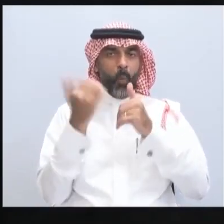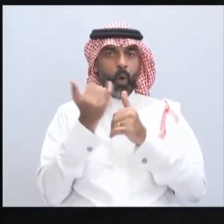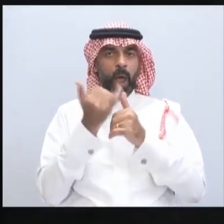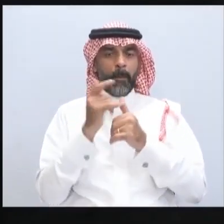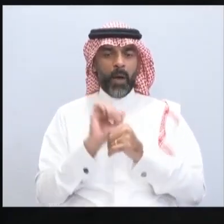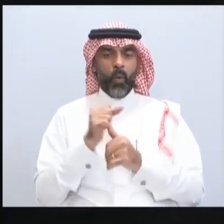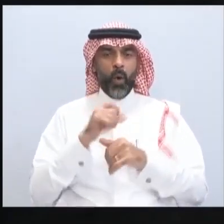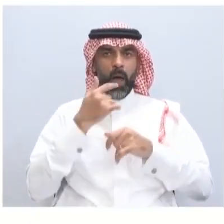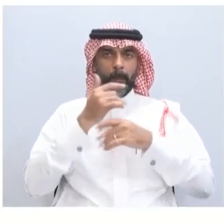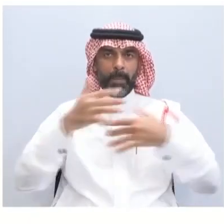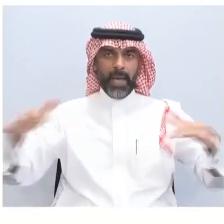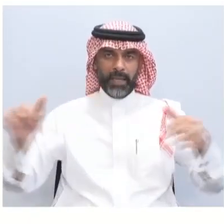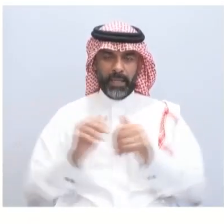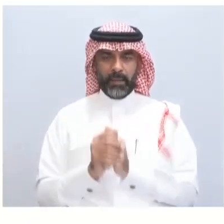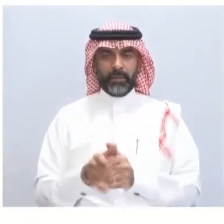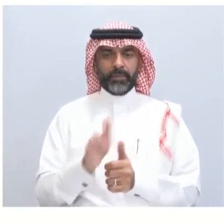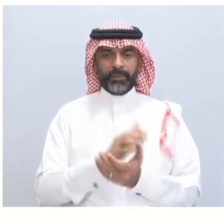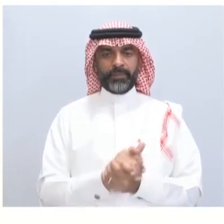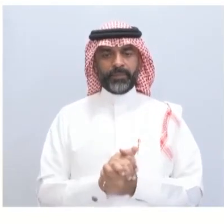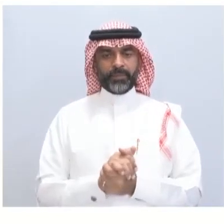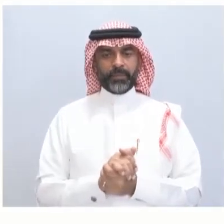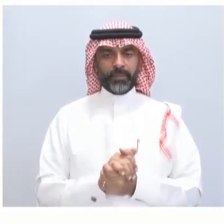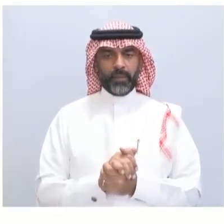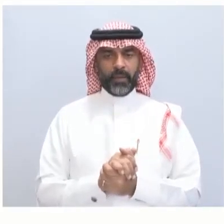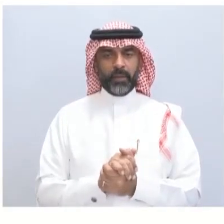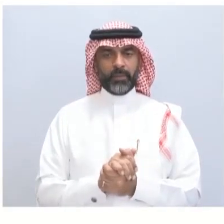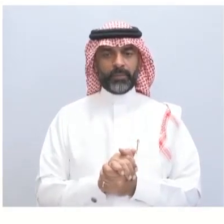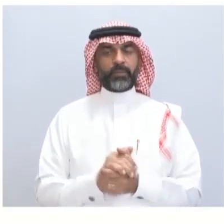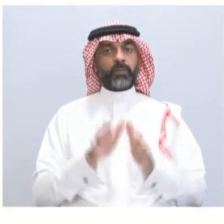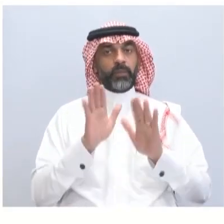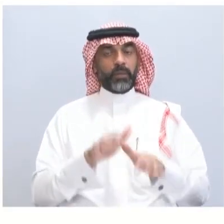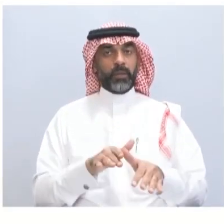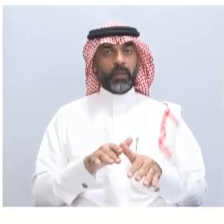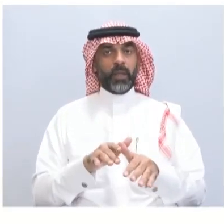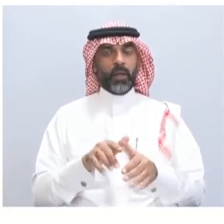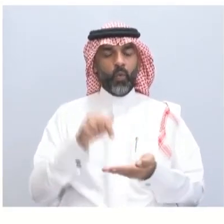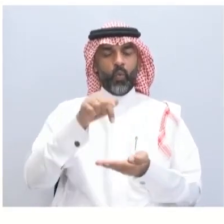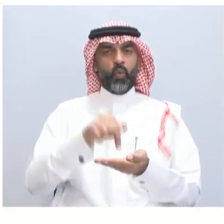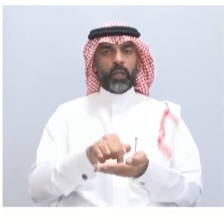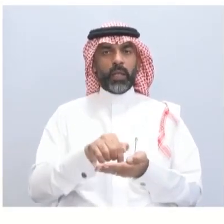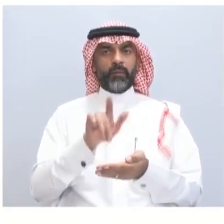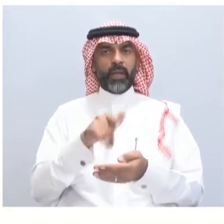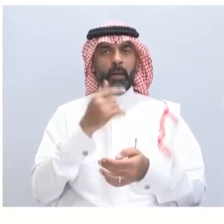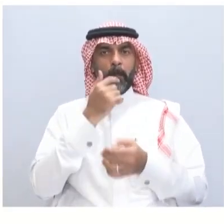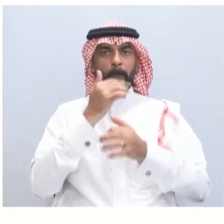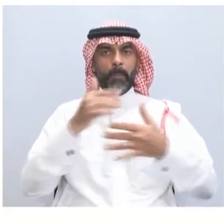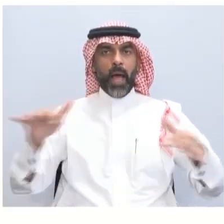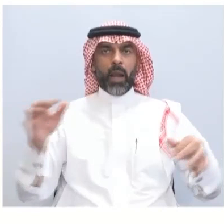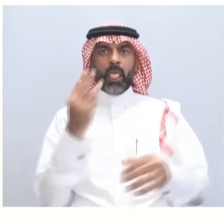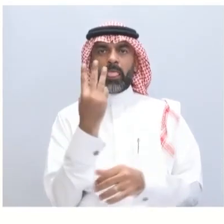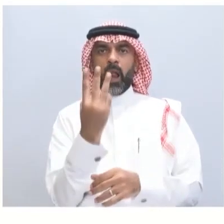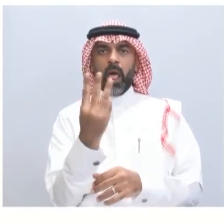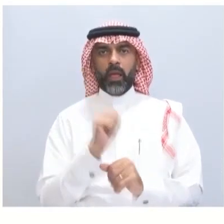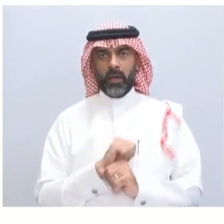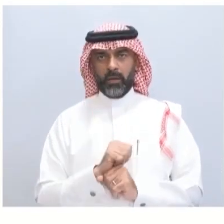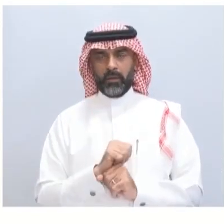من خلال شبه الجزيره العربيه توسطها او وجود